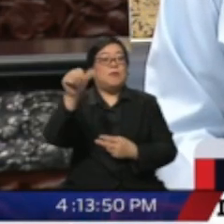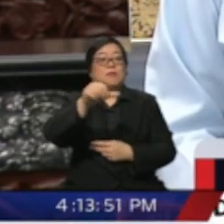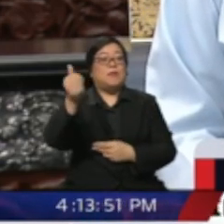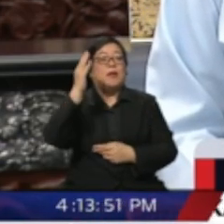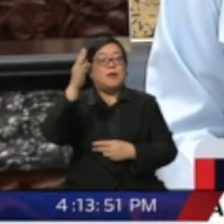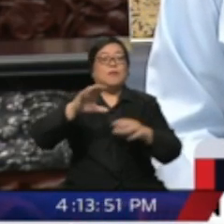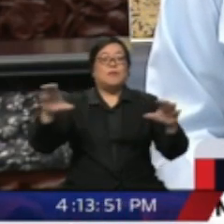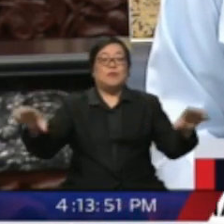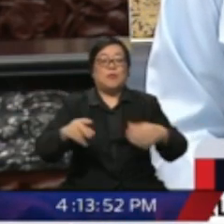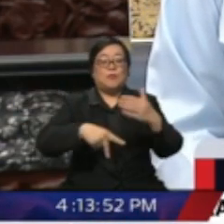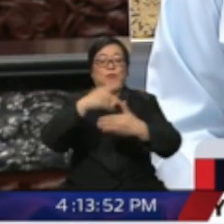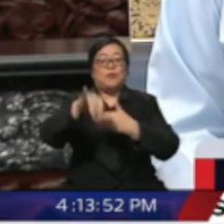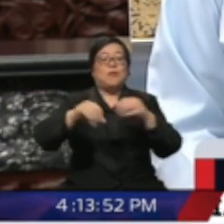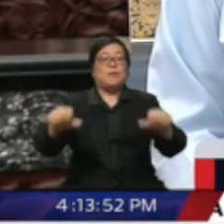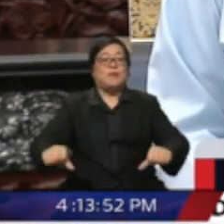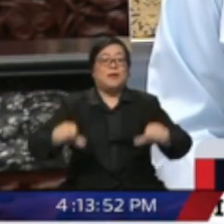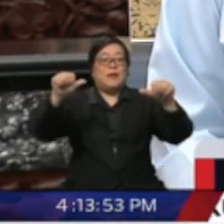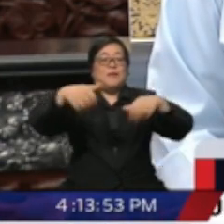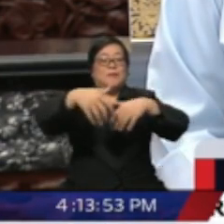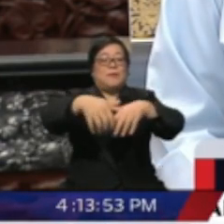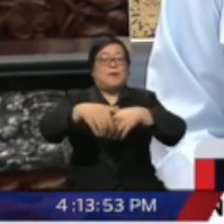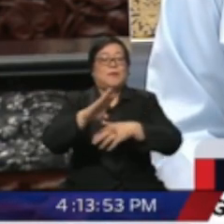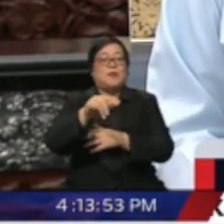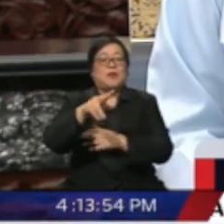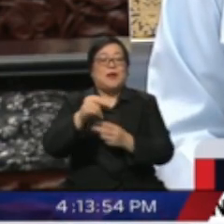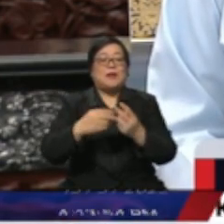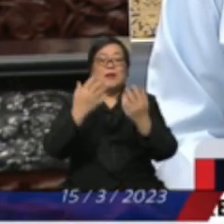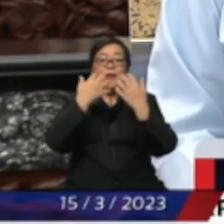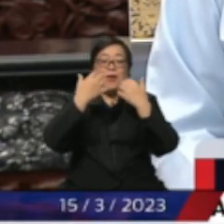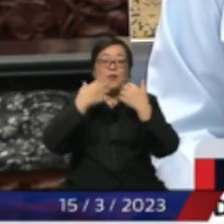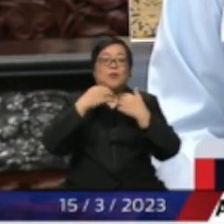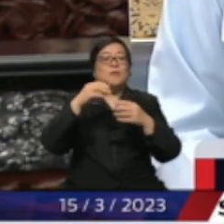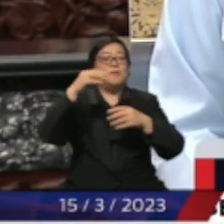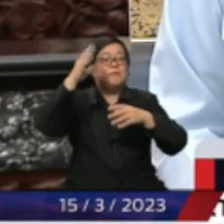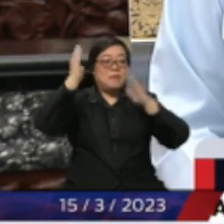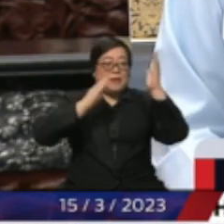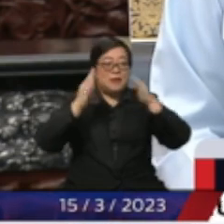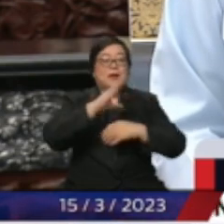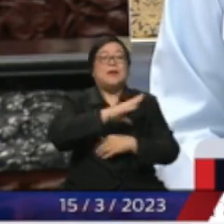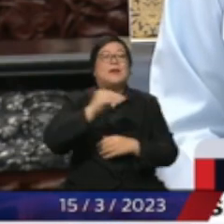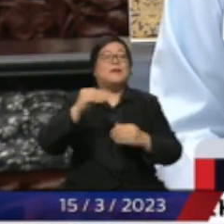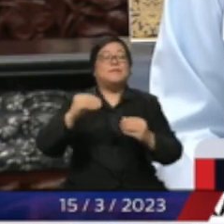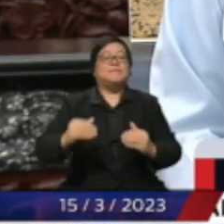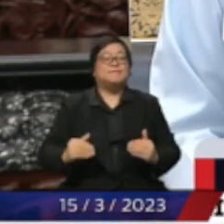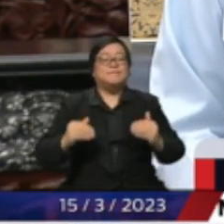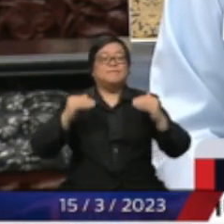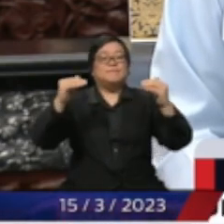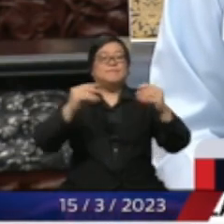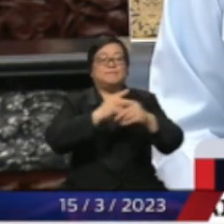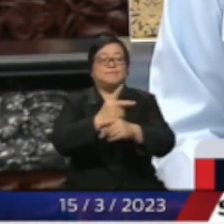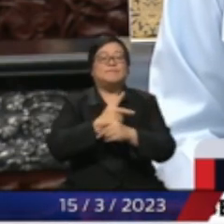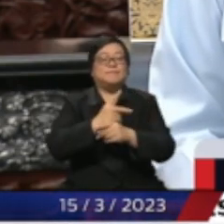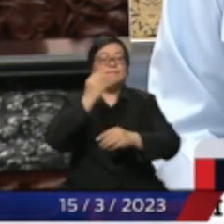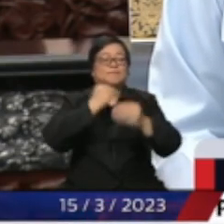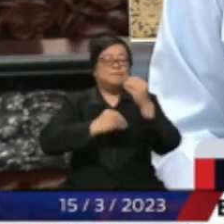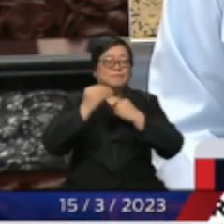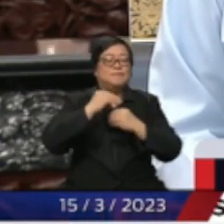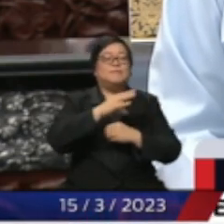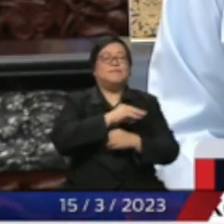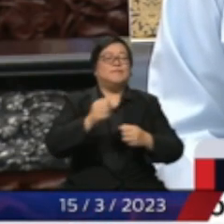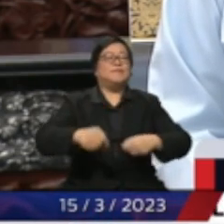melaksanakan proyek peningkatan pertanian jagung domestik selain untuk meningkatkan kerja jaminan makanan